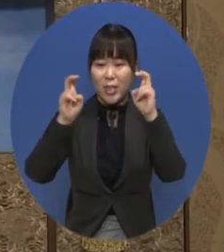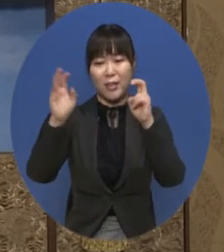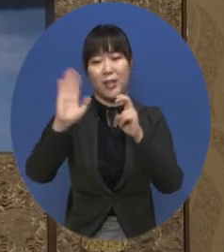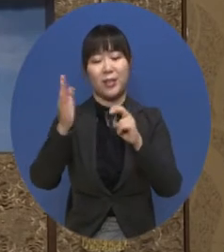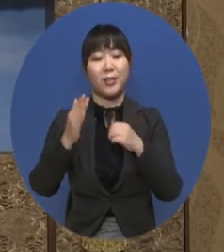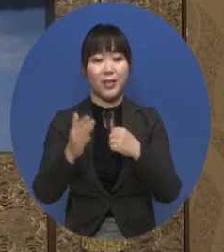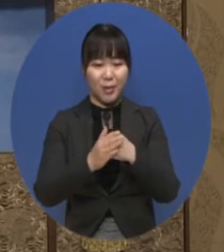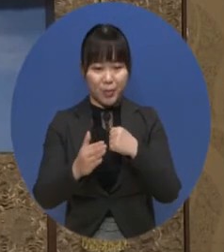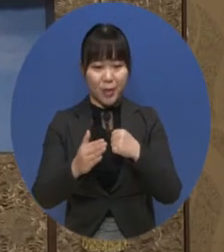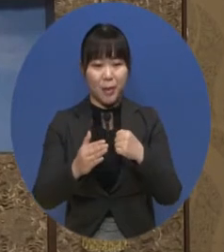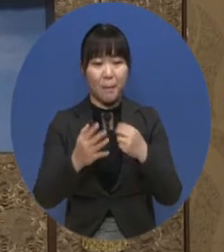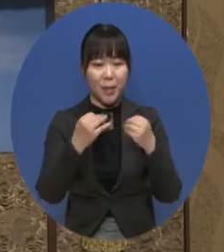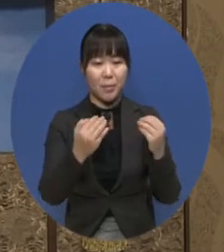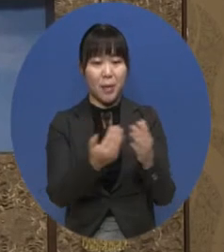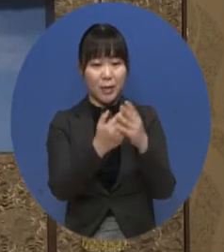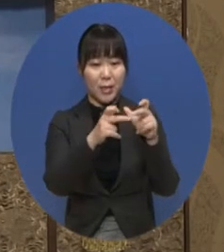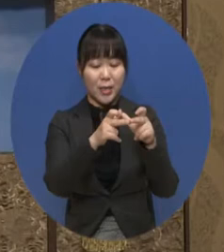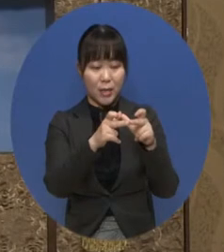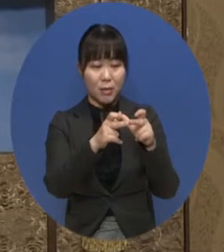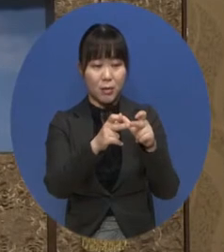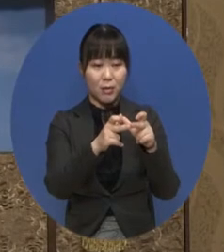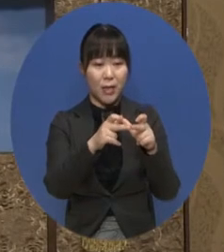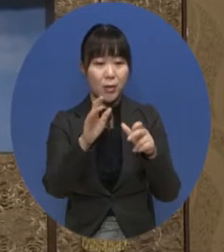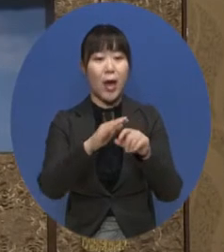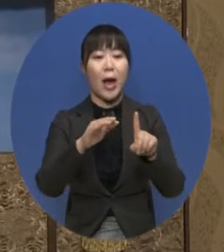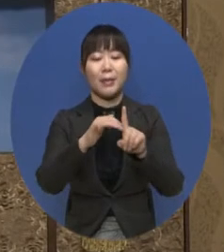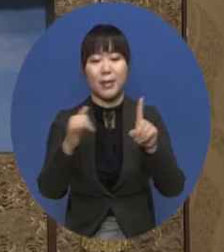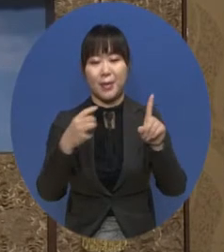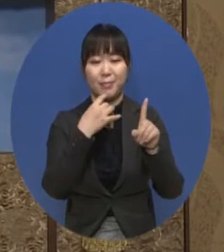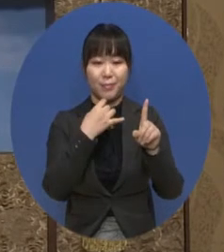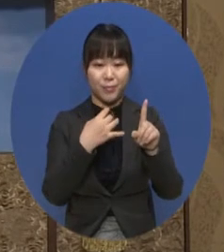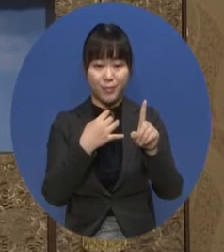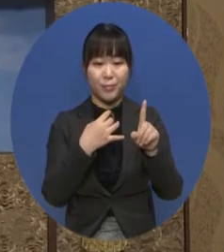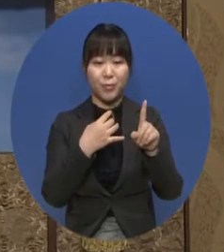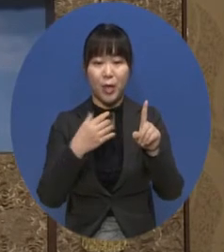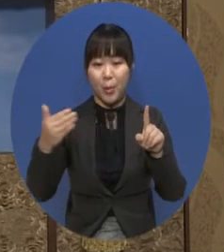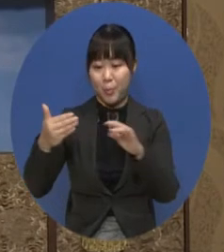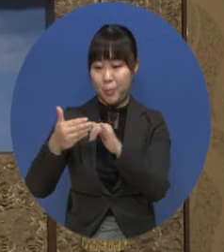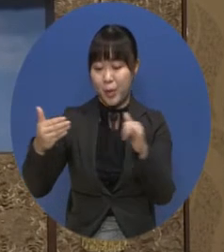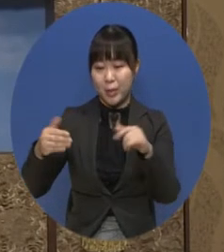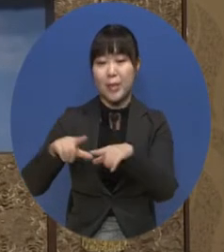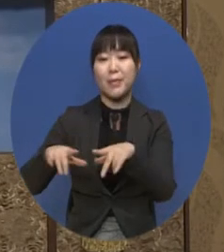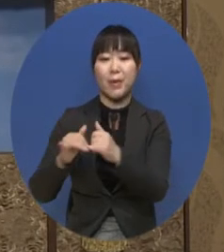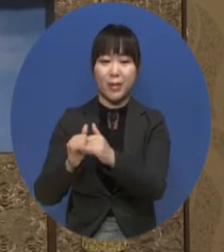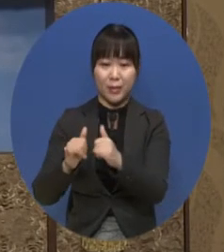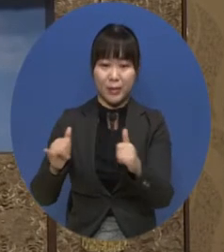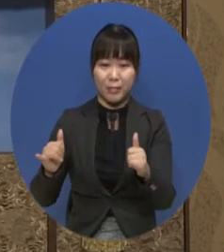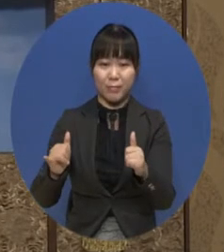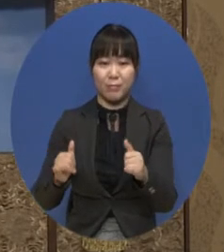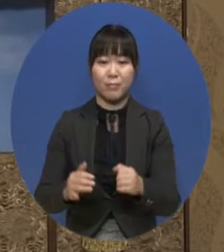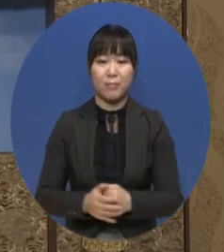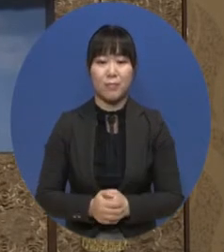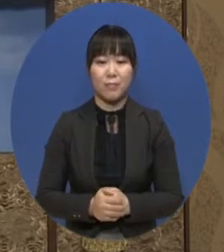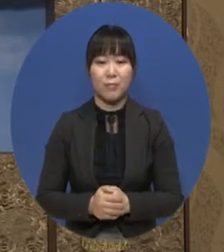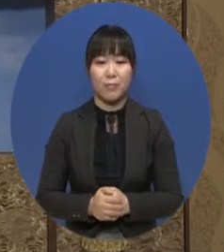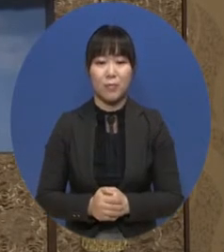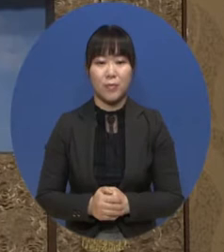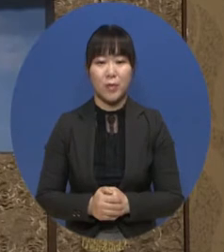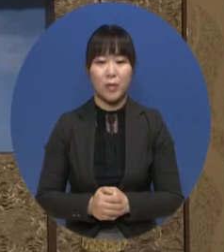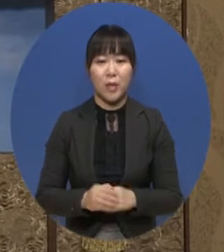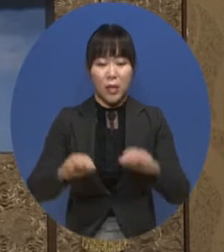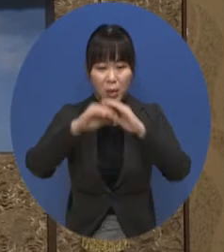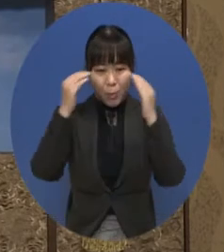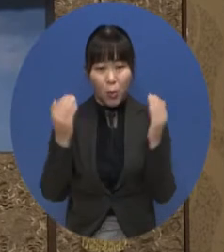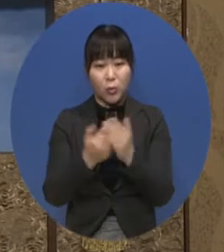네. 많은 발달장애인이 근무하고 있지는 않고요. 한 명의 발달장애인이 있고 지금 9명의 비장애인 직원이 있어요. 네. 모두